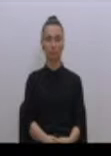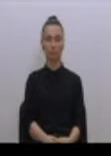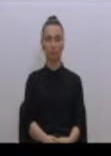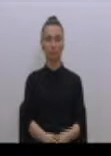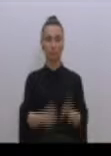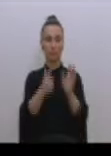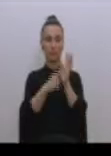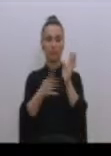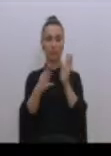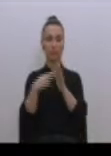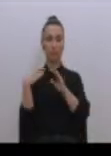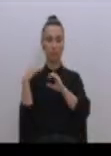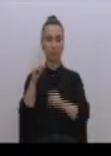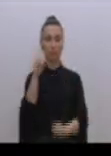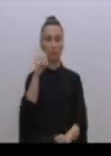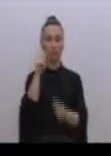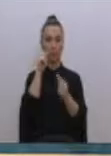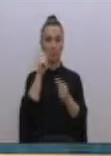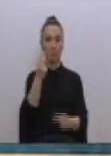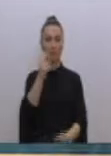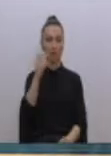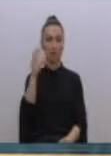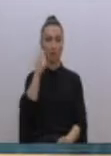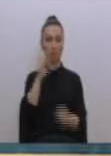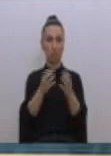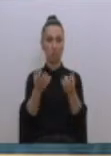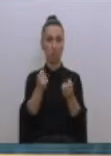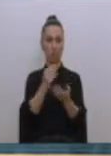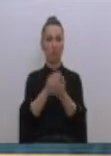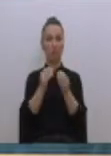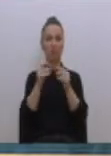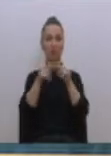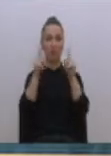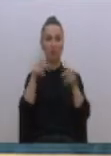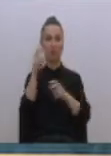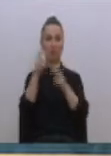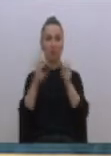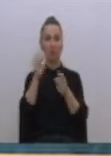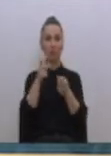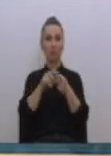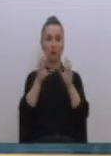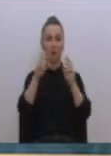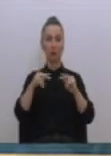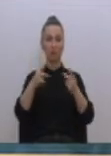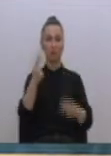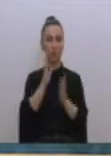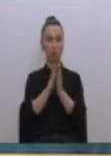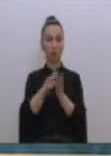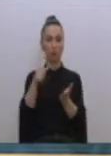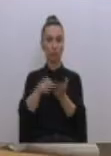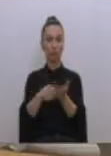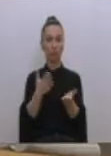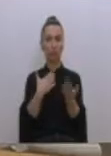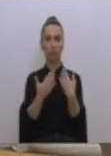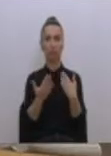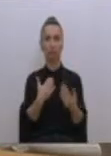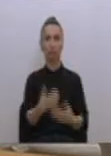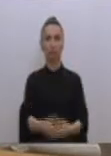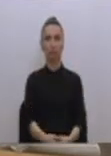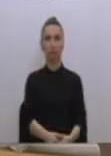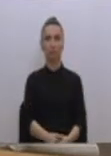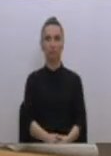Samozat Schlamet i-am ochrenul ulici na Audegi, proiectul Privilei Mosmet Mirabuli. Am o epacheci metanet și schelcanul stilul Privilei Mosmet, tot ce a tot cancescus.